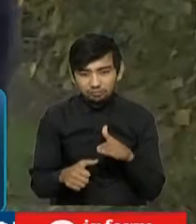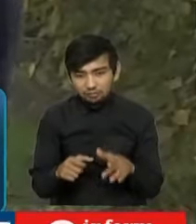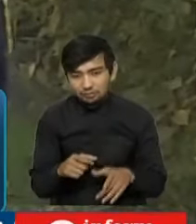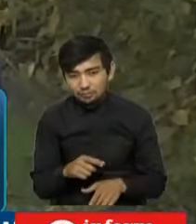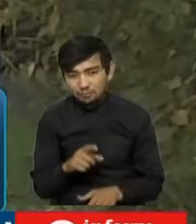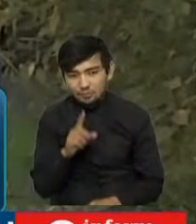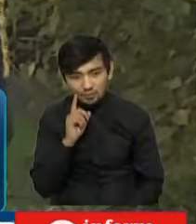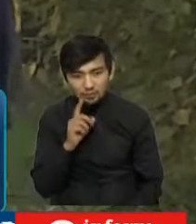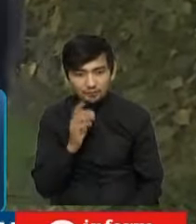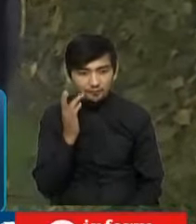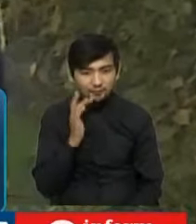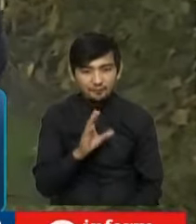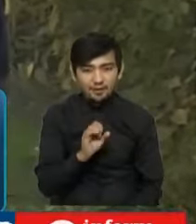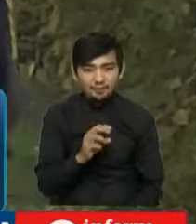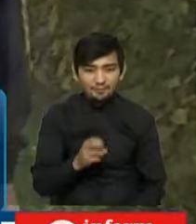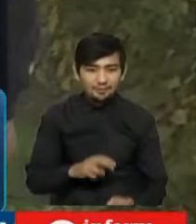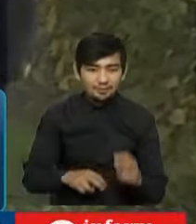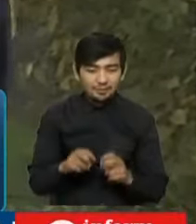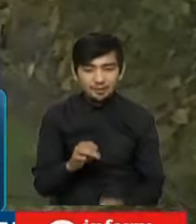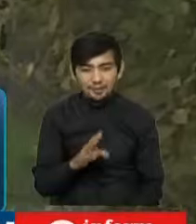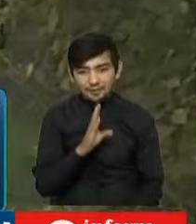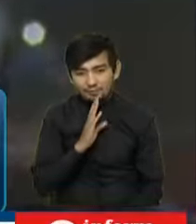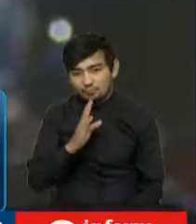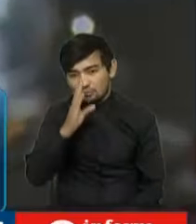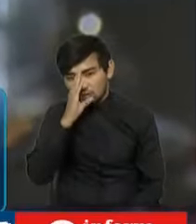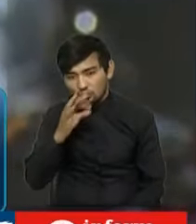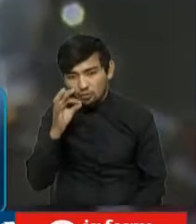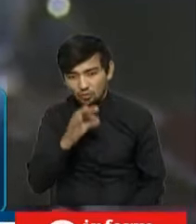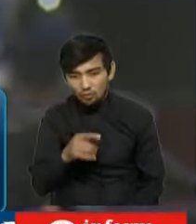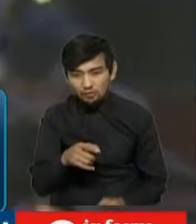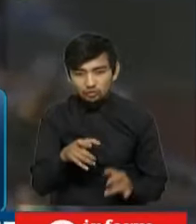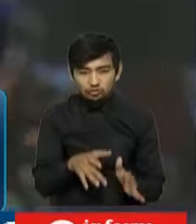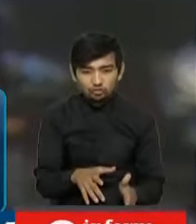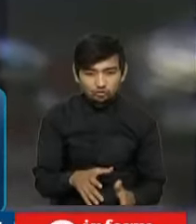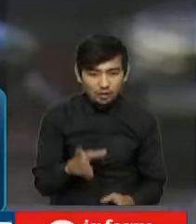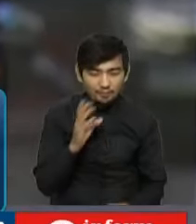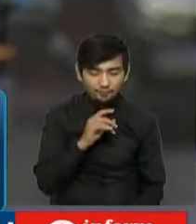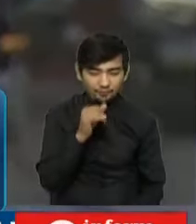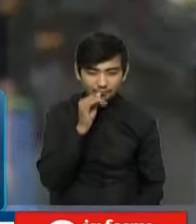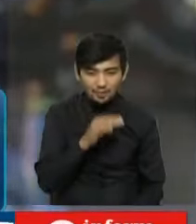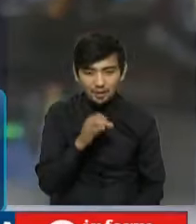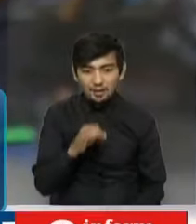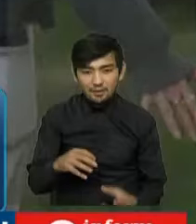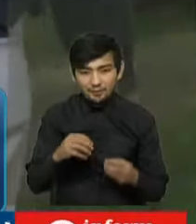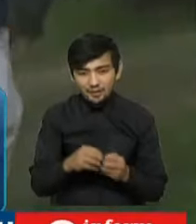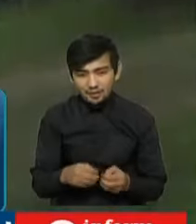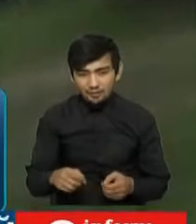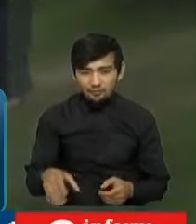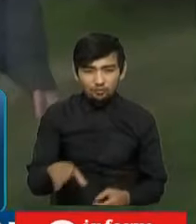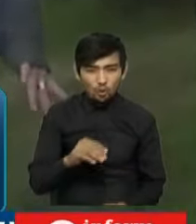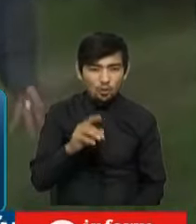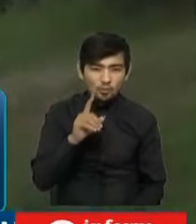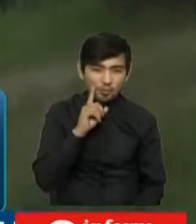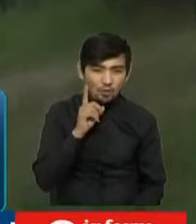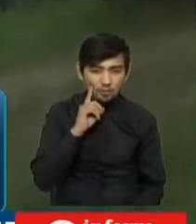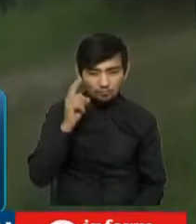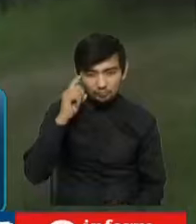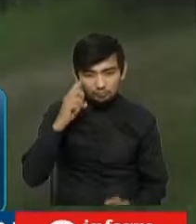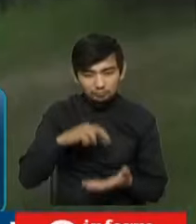локациях. Локально вопрос безработицы среди парней и девушек не решить, считают специалисты. Следует пересмотреть всю молодежную политику. О